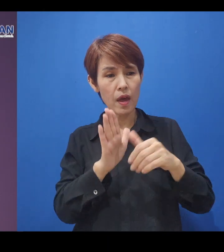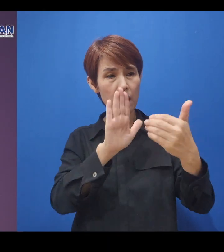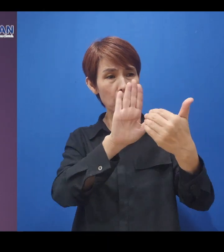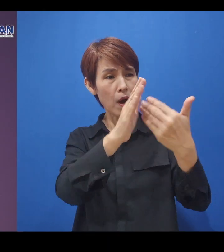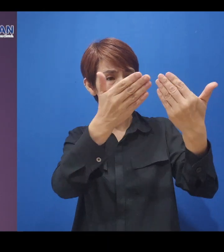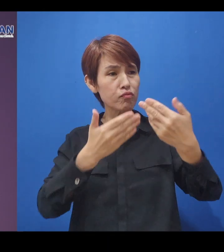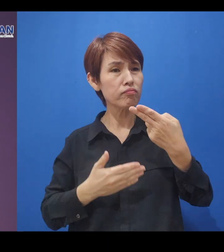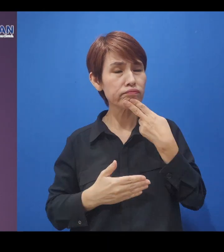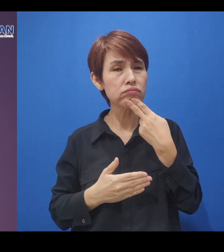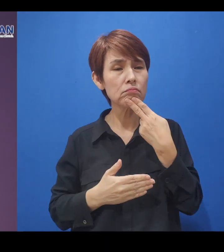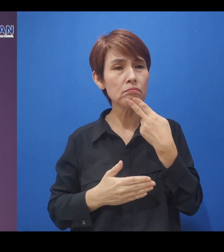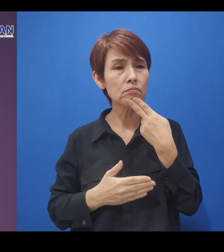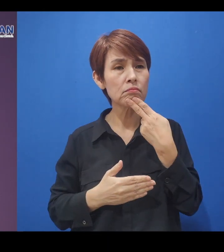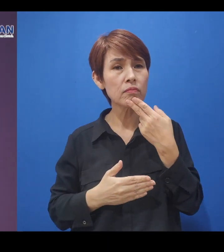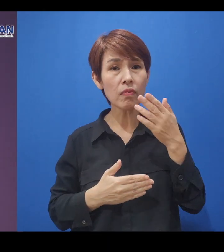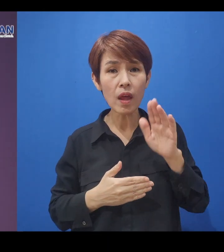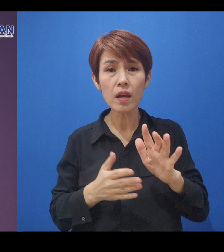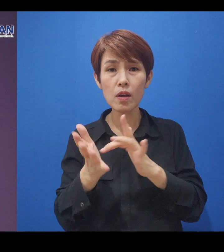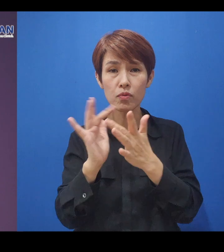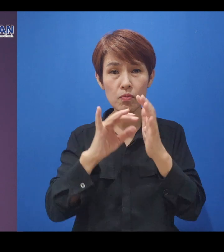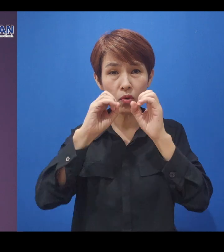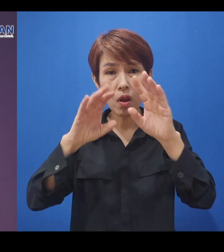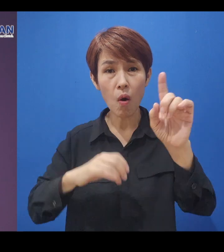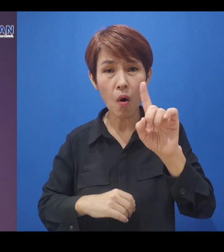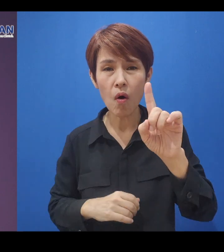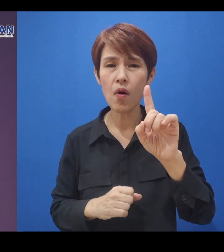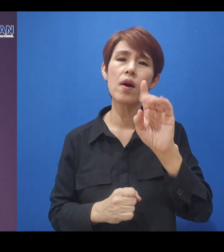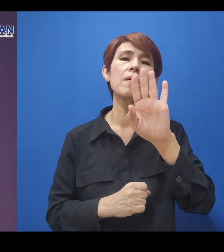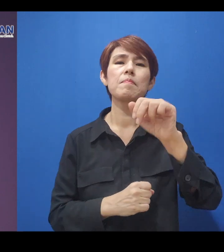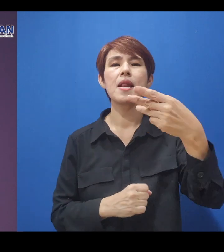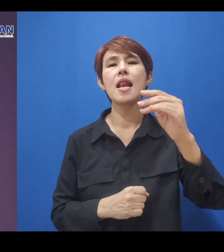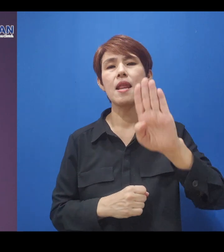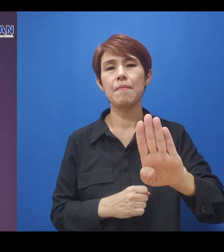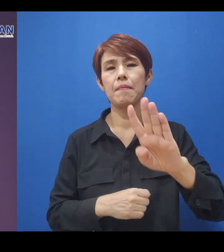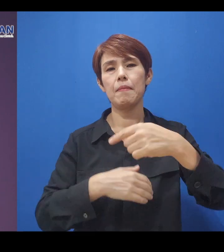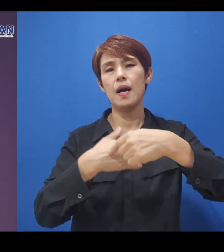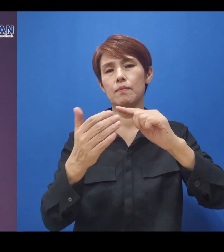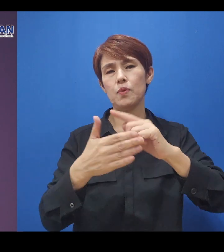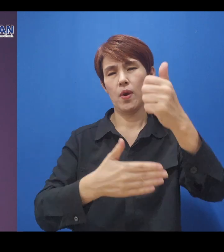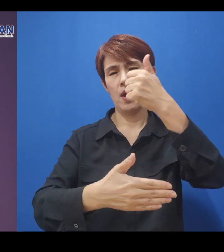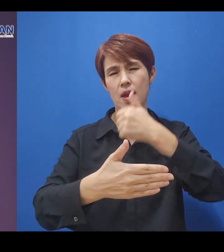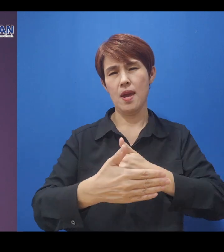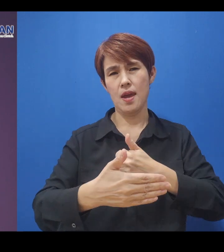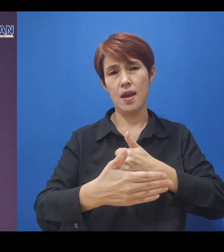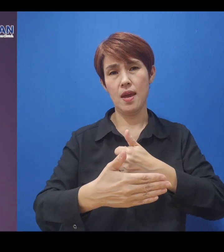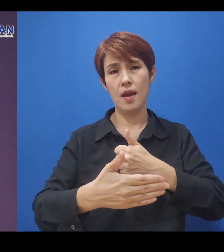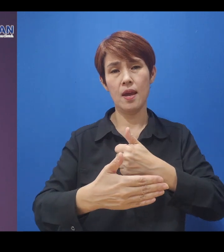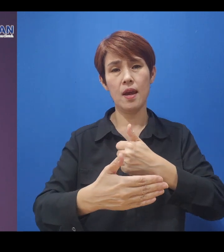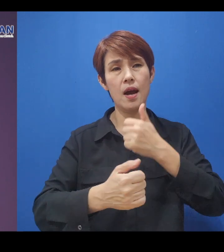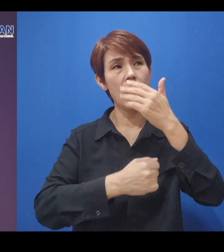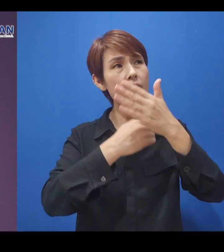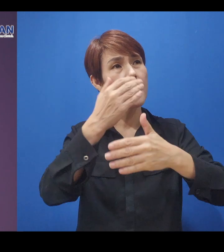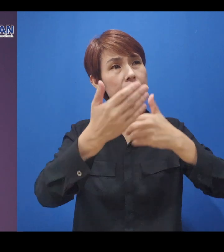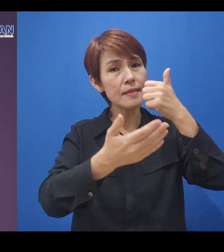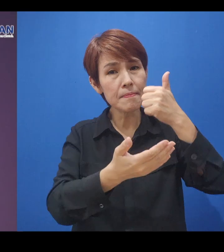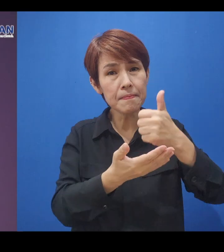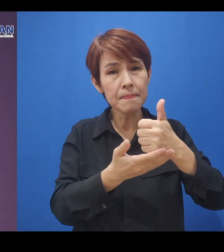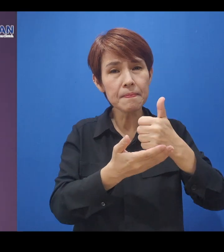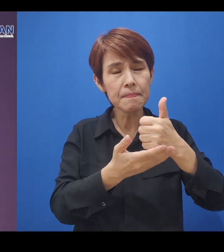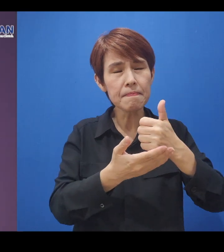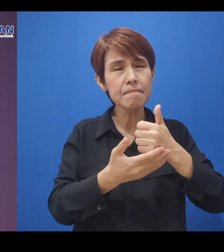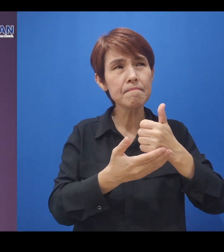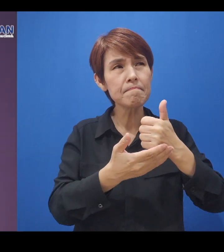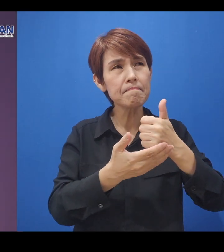전할 수밖에 없는 건 빌립의 마음 속에 계시는 분의 그 가슴앓이가 빌립에게